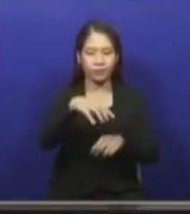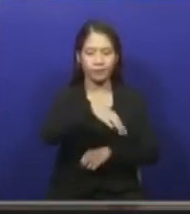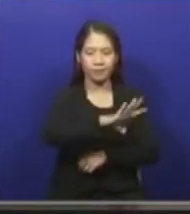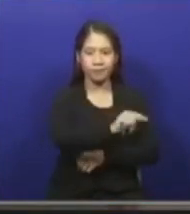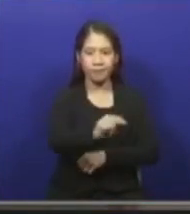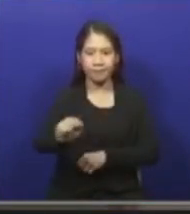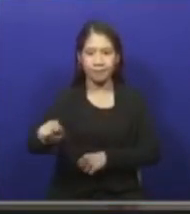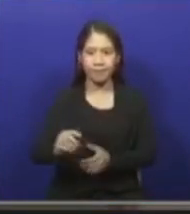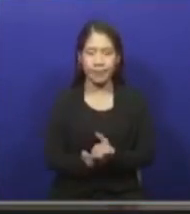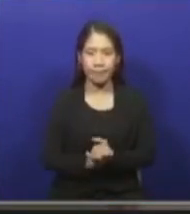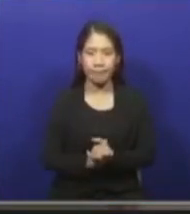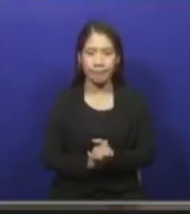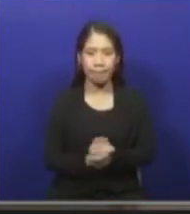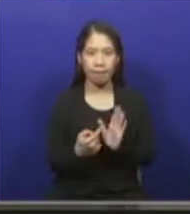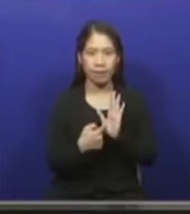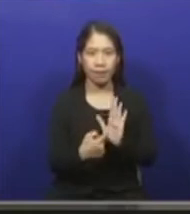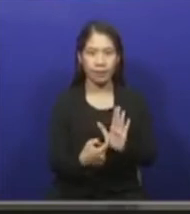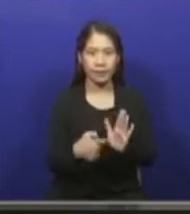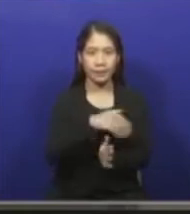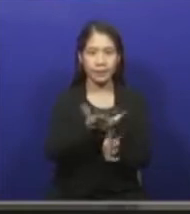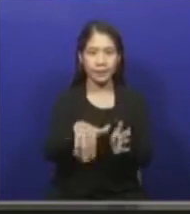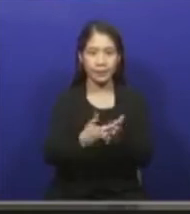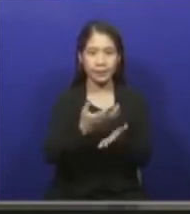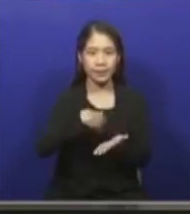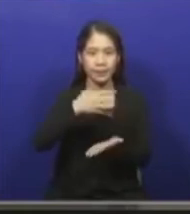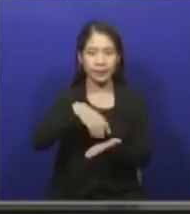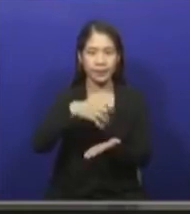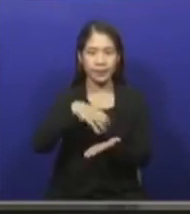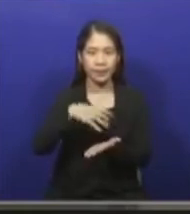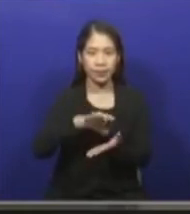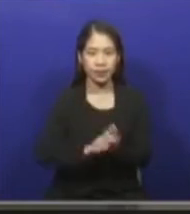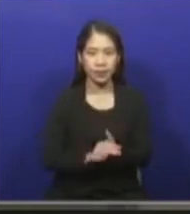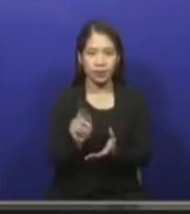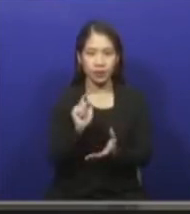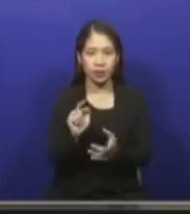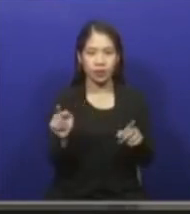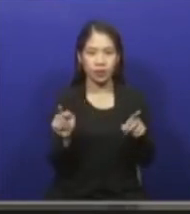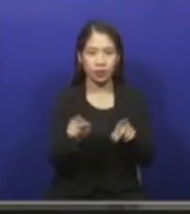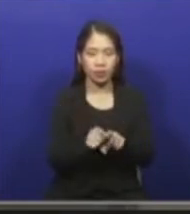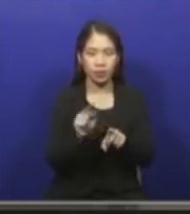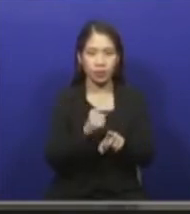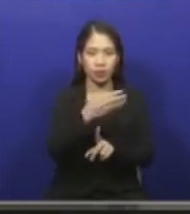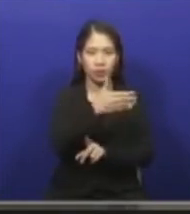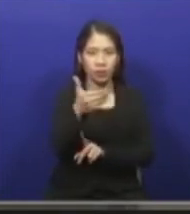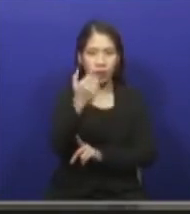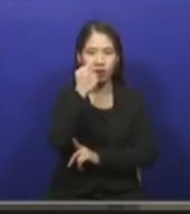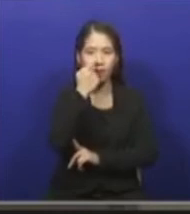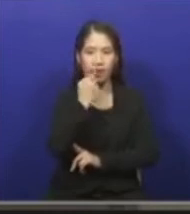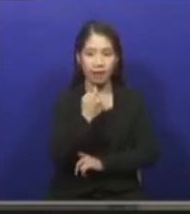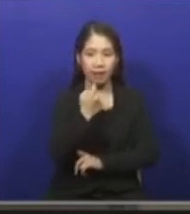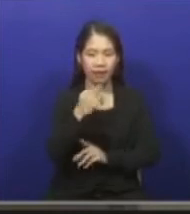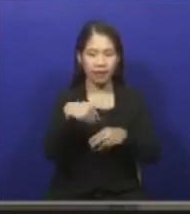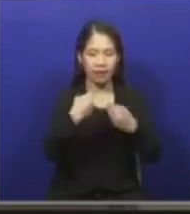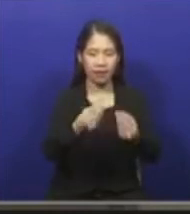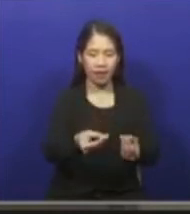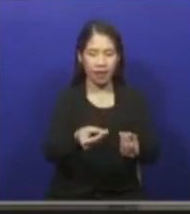องจากตัวอย่างทั้งหมดที่ผมกล่าวมานี้ครับท่านประธานเป็นตัวอย่างการติดธงแดงให้กับโครงการจัดซื้อจัดจ้างภาครั